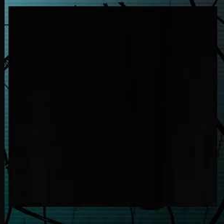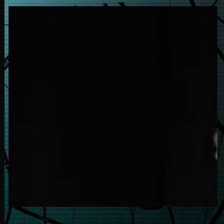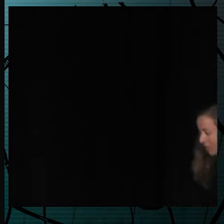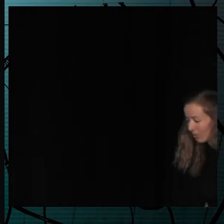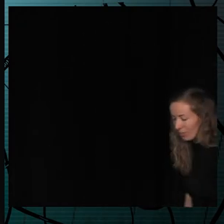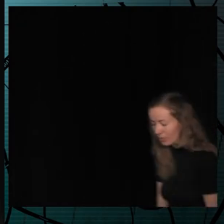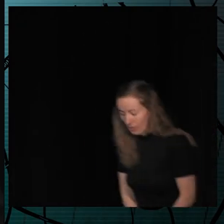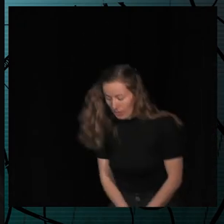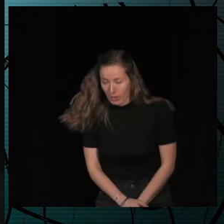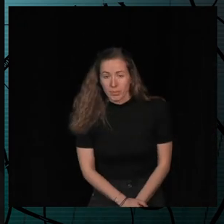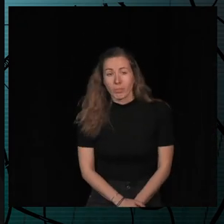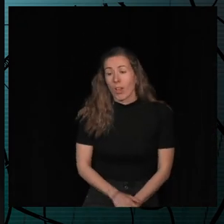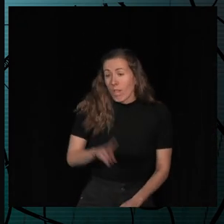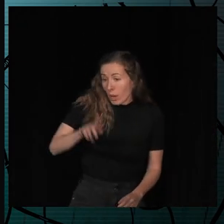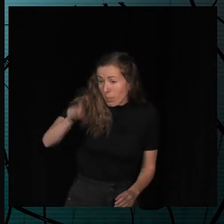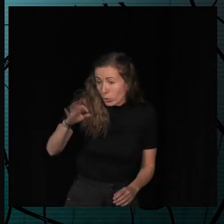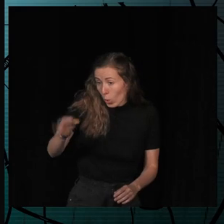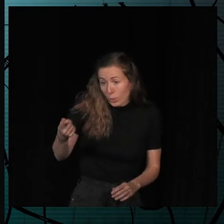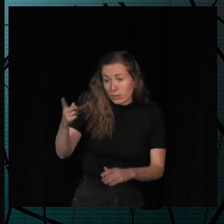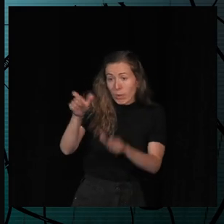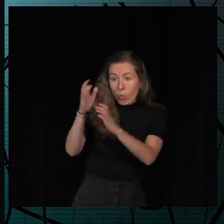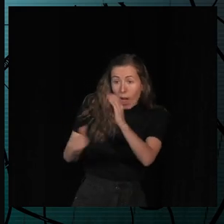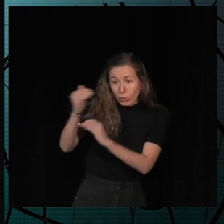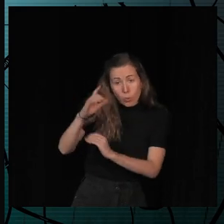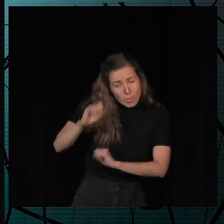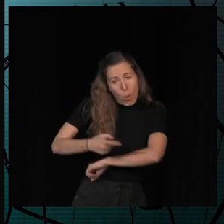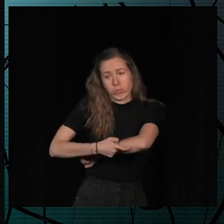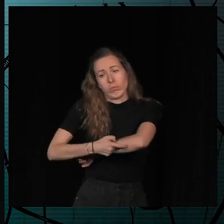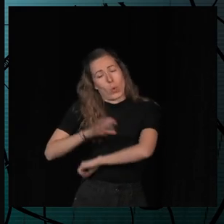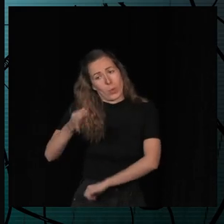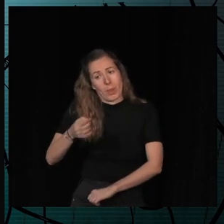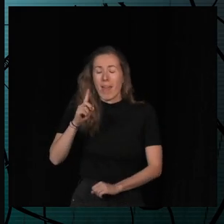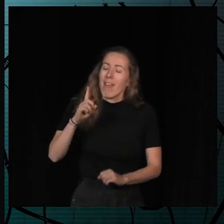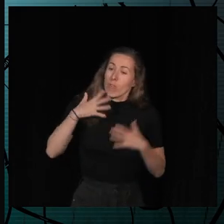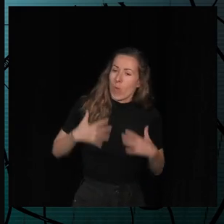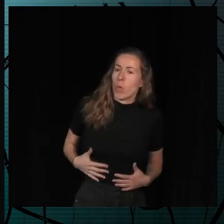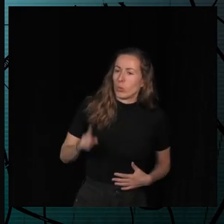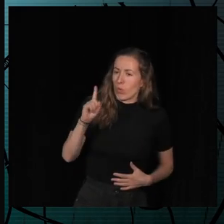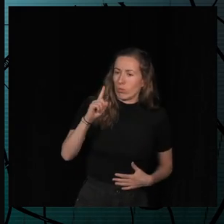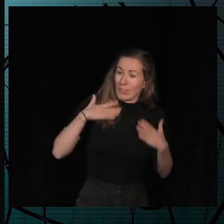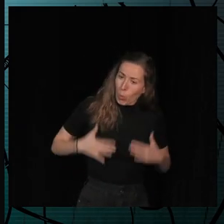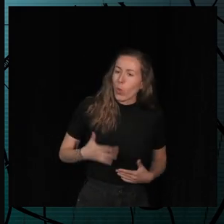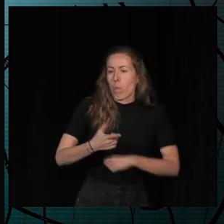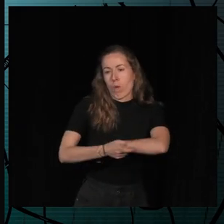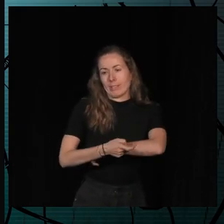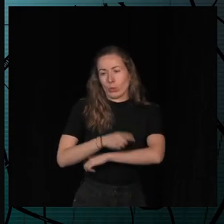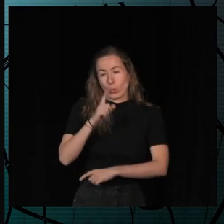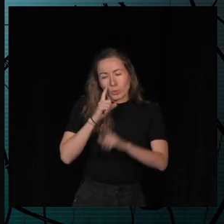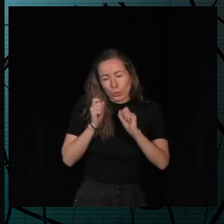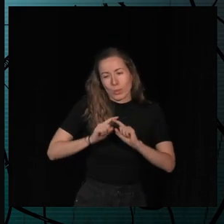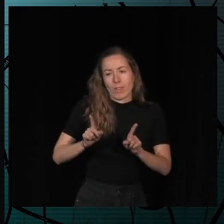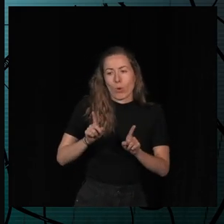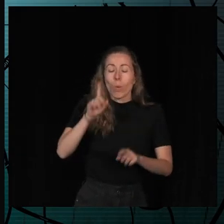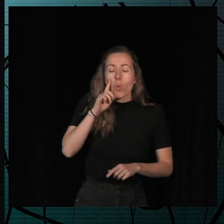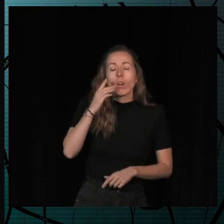l'adulte oui oui bien sûr mais addiction comportementale addiction comportementale qui a quand même une conséquence importante c'est que quand la personne